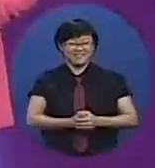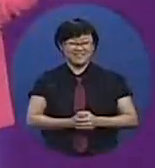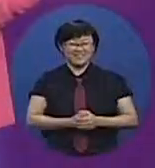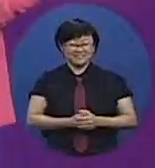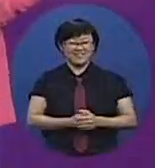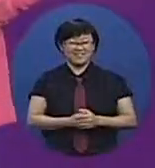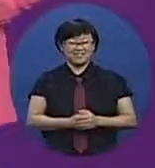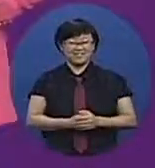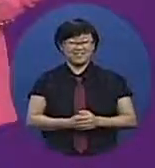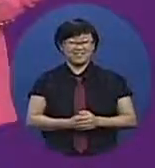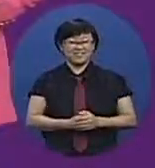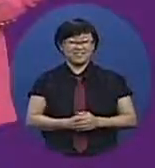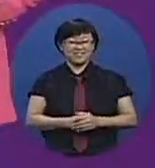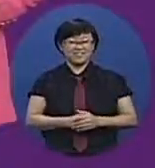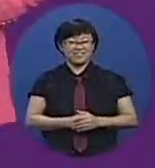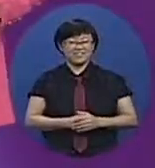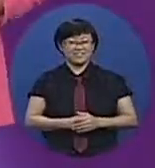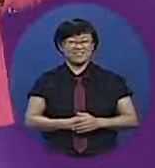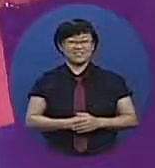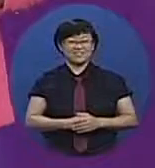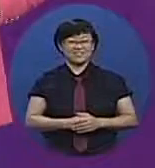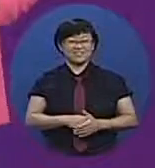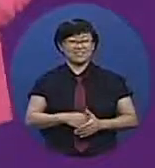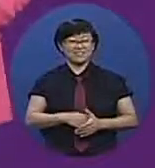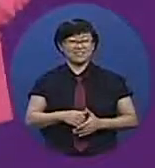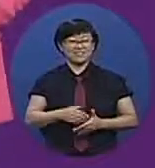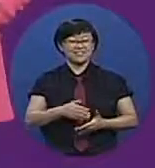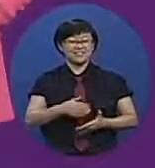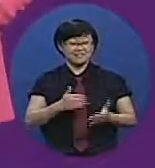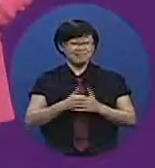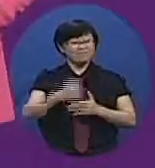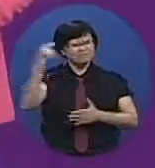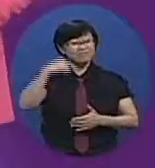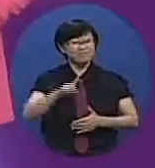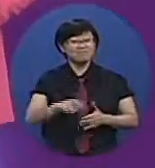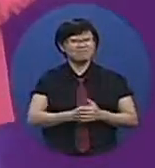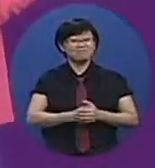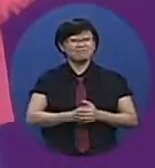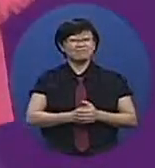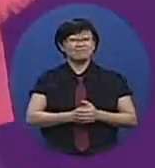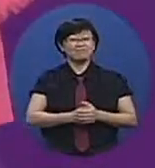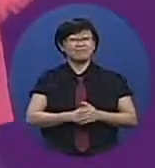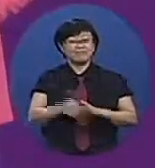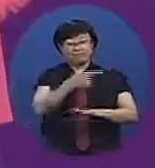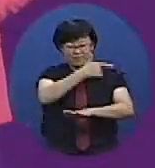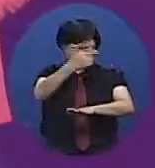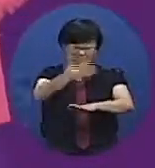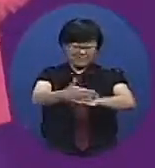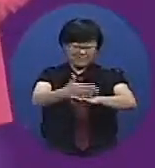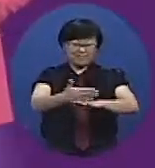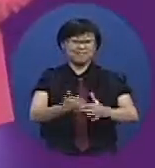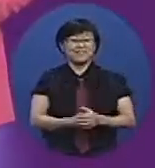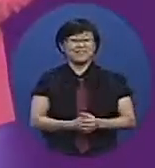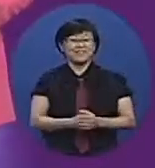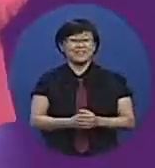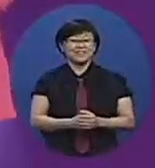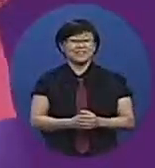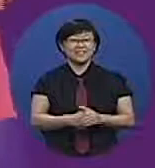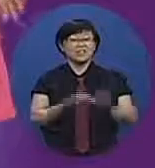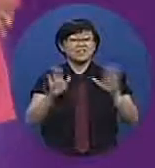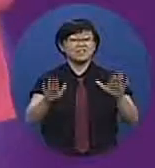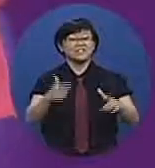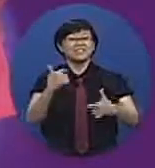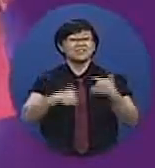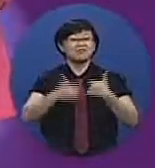아닙니다. 예, 아 정말 자, 잘하셨어요. 소감 한 말씀 하시죠. 아이고 너무 이제 감사합니다. 네. 네. 아, 예. 오늘